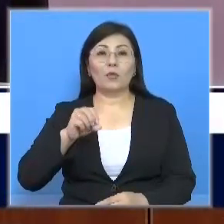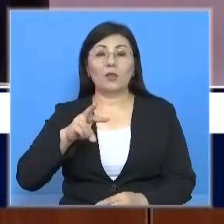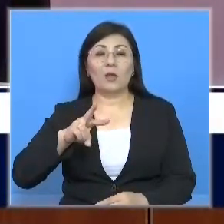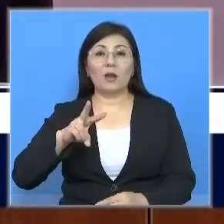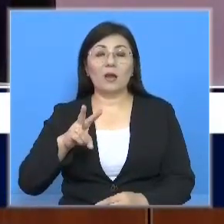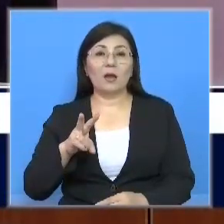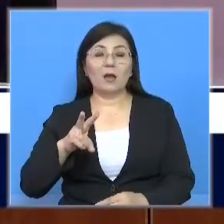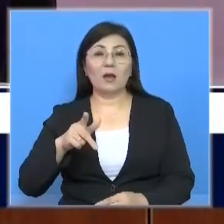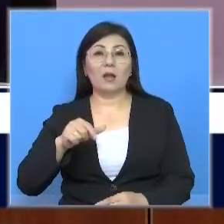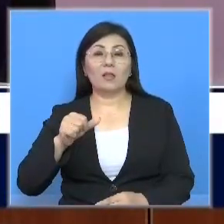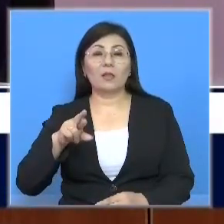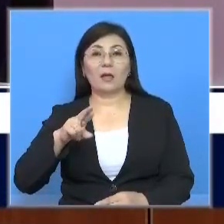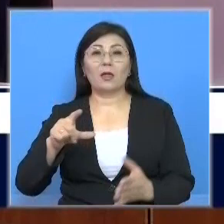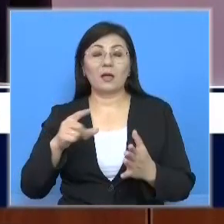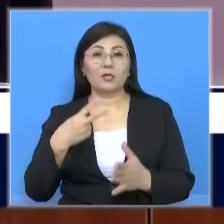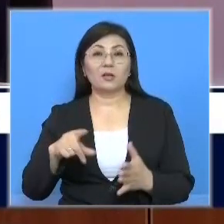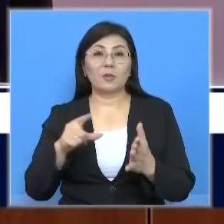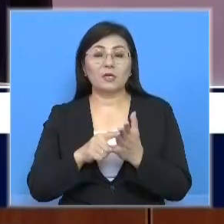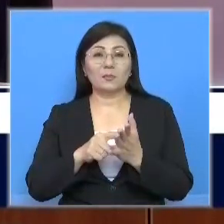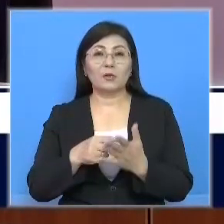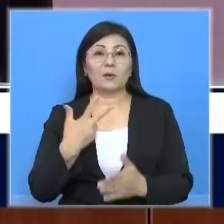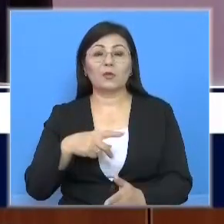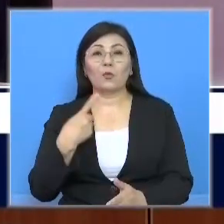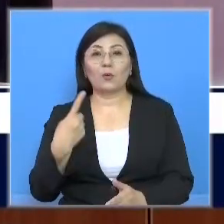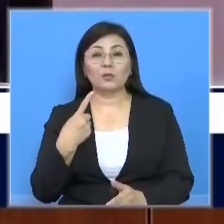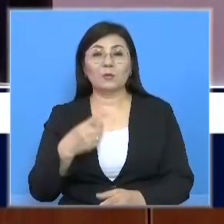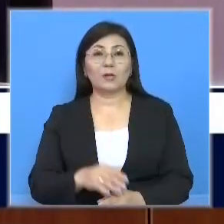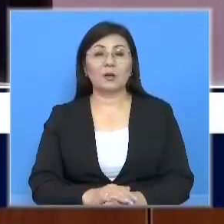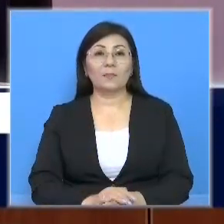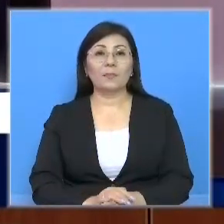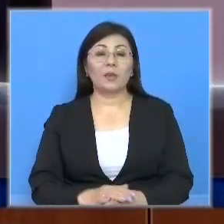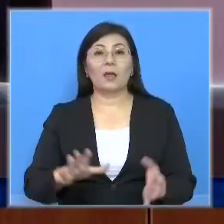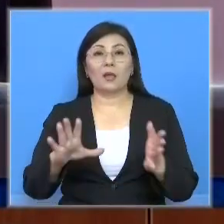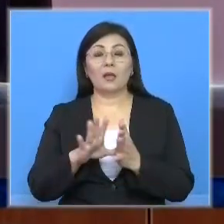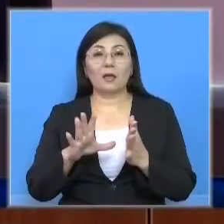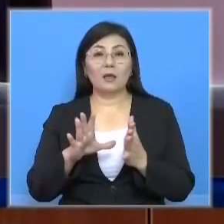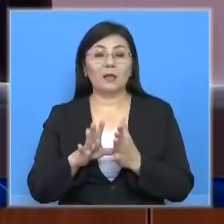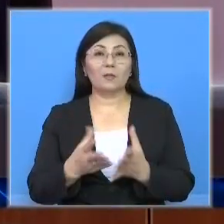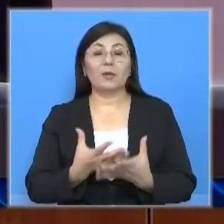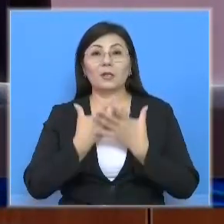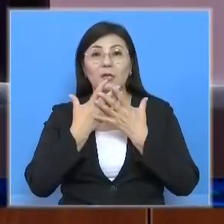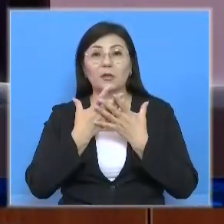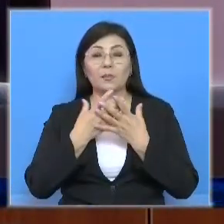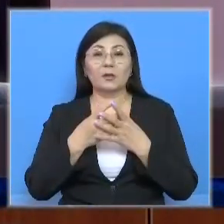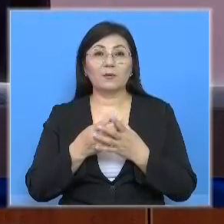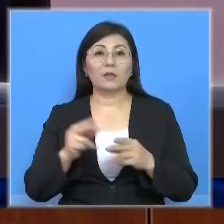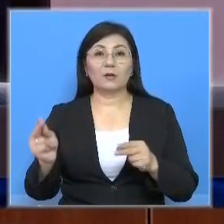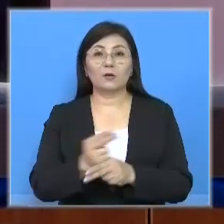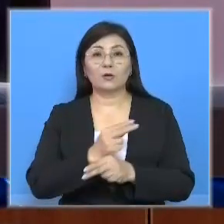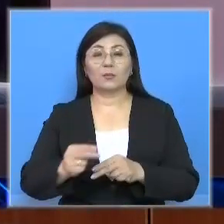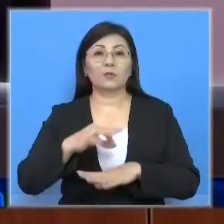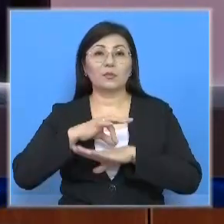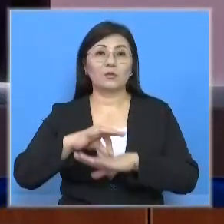қазандықтарда, 6 солғау станцияларында, 31 топтық элеватор тораптарында ағымдағы жөндеу жұмыстары